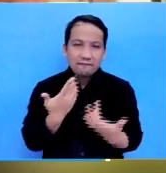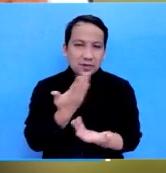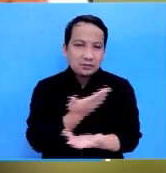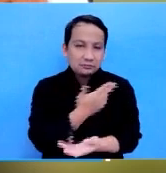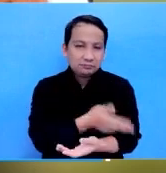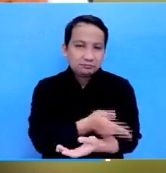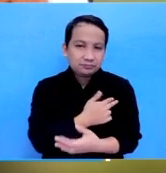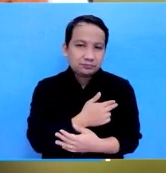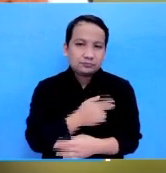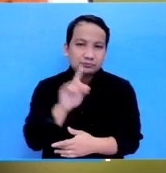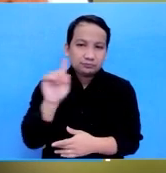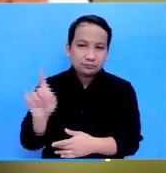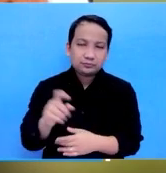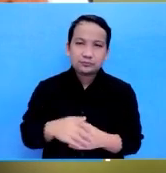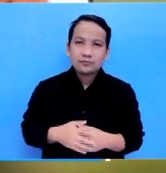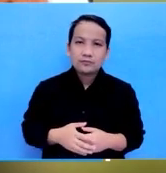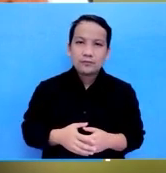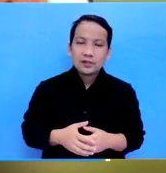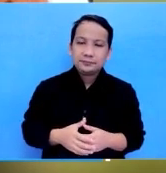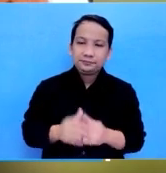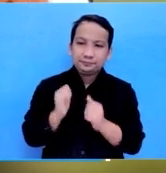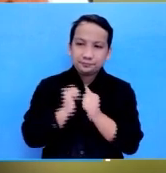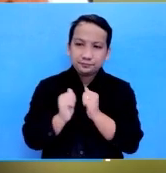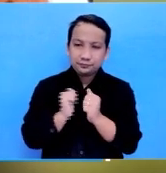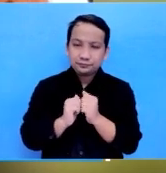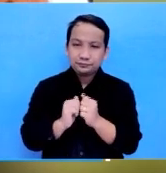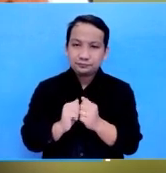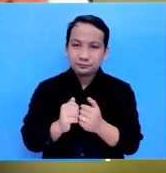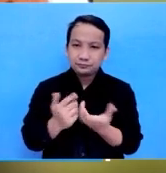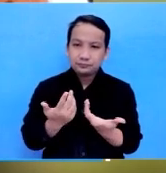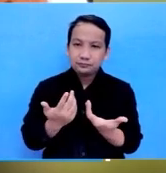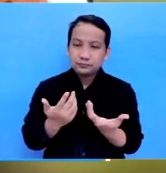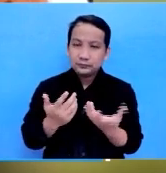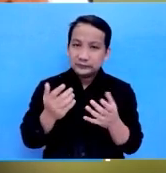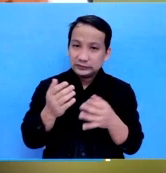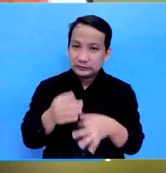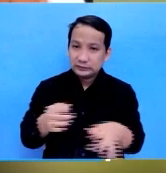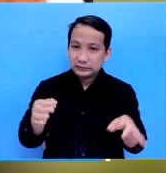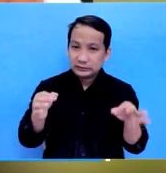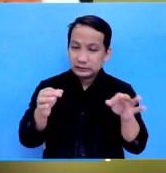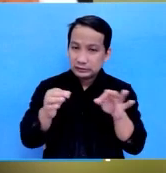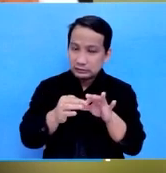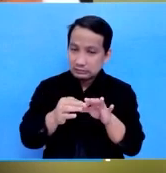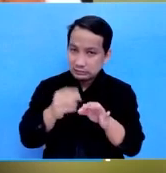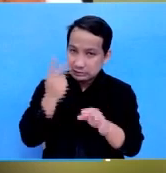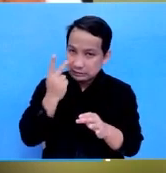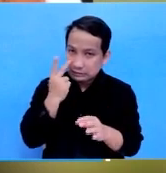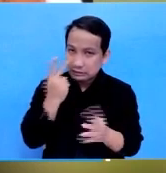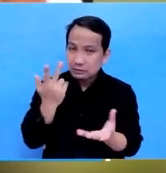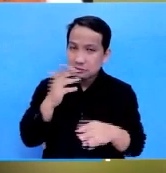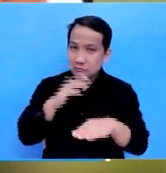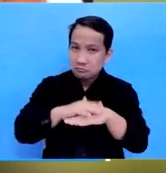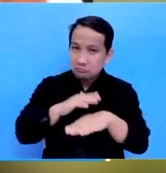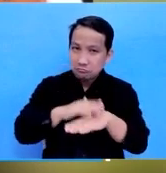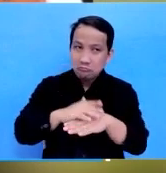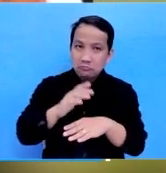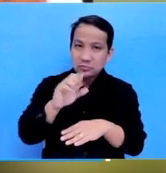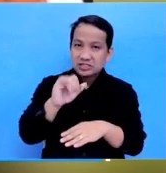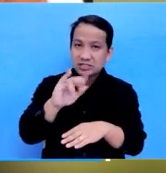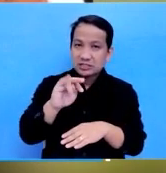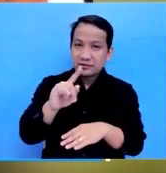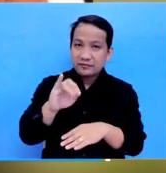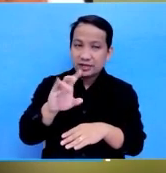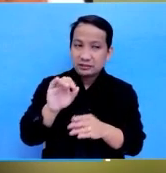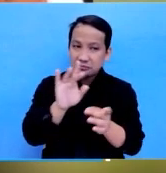Okay. Sa ibig sabihin po ba ng significant ay dapat rin po ba tayong maalarma? Kasi eto nga po,